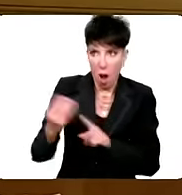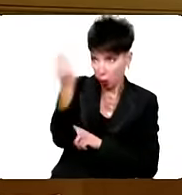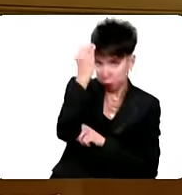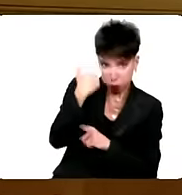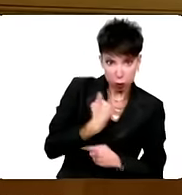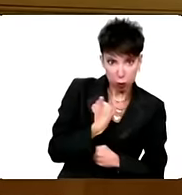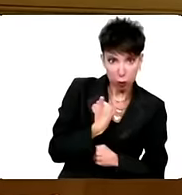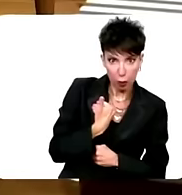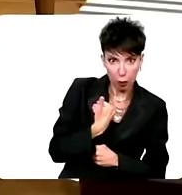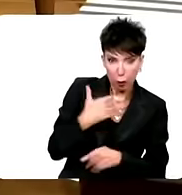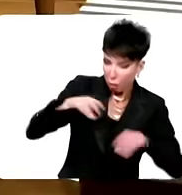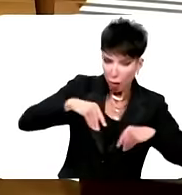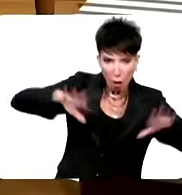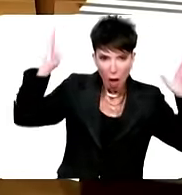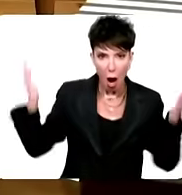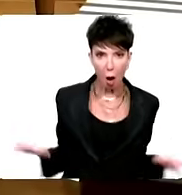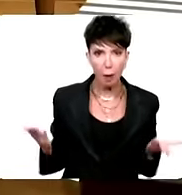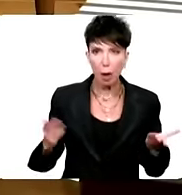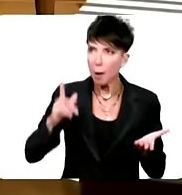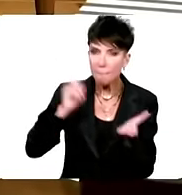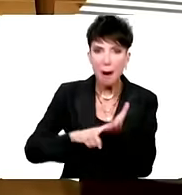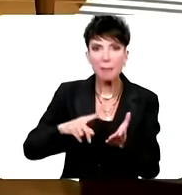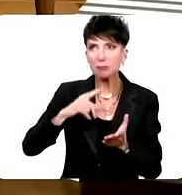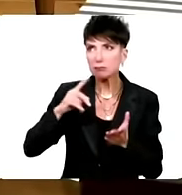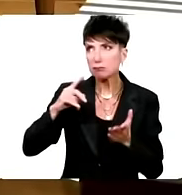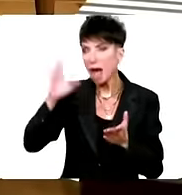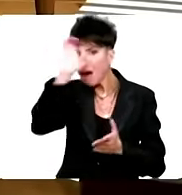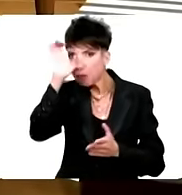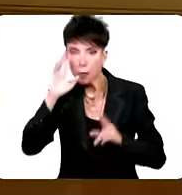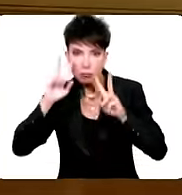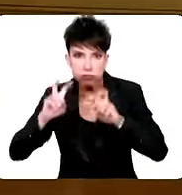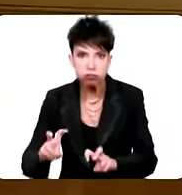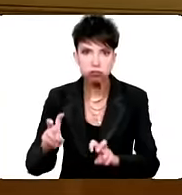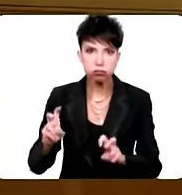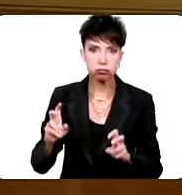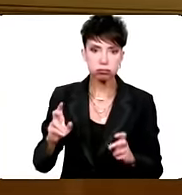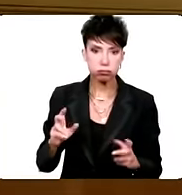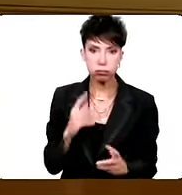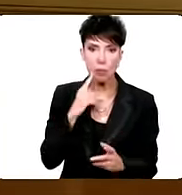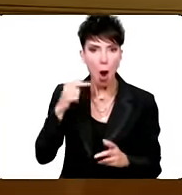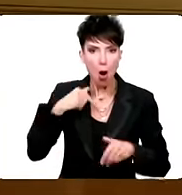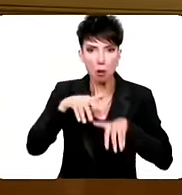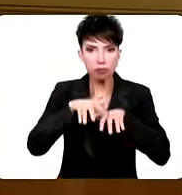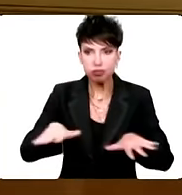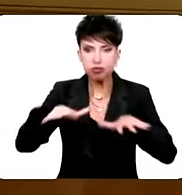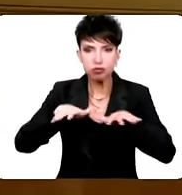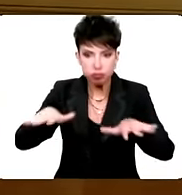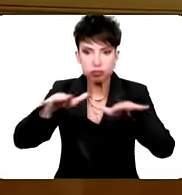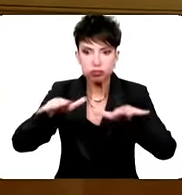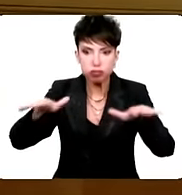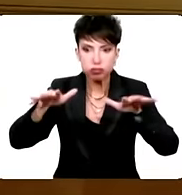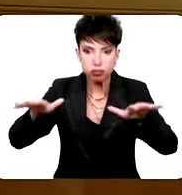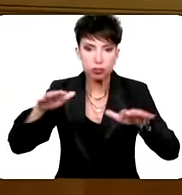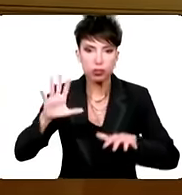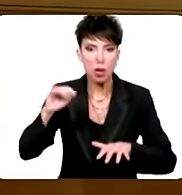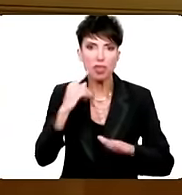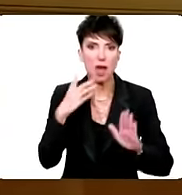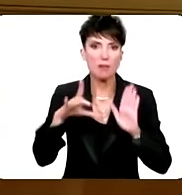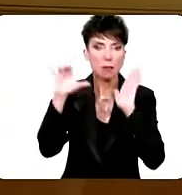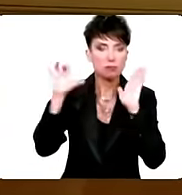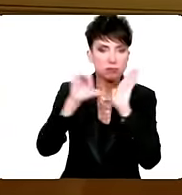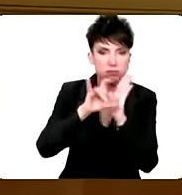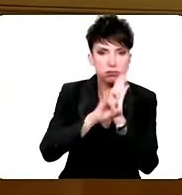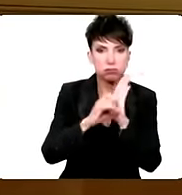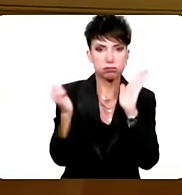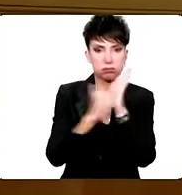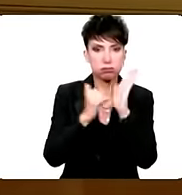ανεχτούμε αυτό. Και δεν θα το ανεχτώ και προσωπικά. Και αν χρειάζεται, που λέει ο λόγος, να κάνω και καμπάνια στα μέσα κοινωνικής δικτύωσης για να το αναδείξω, θα το